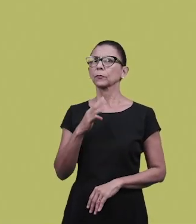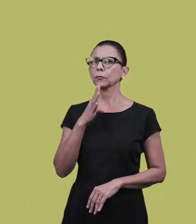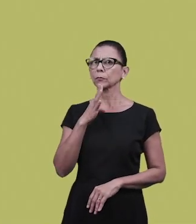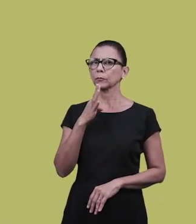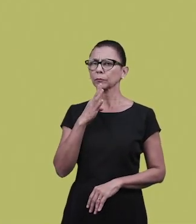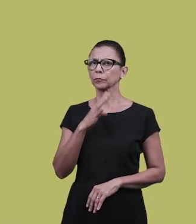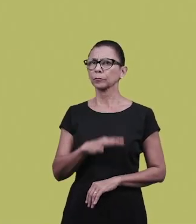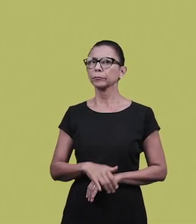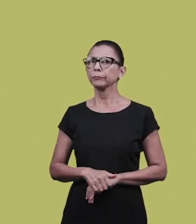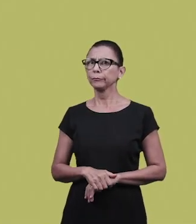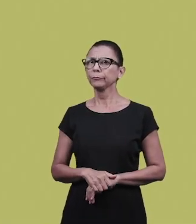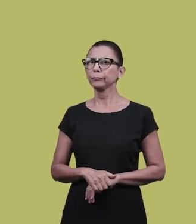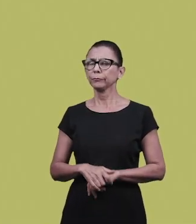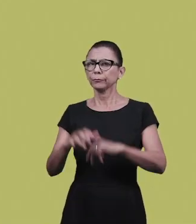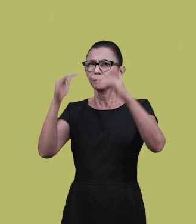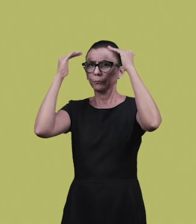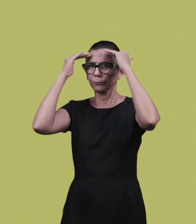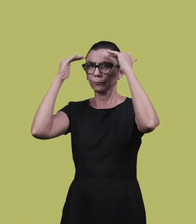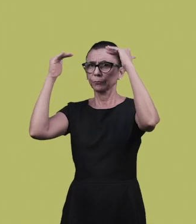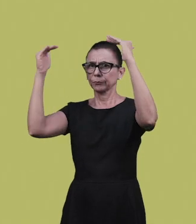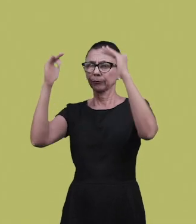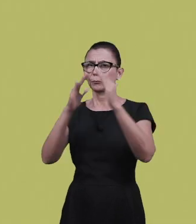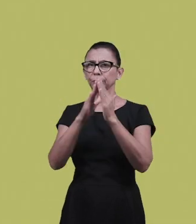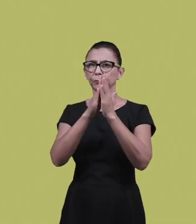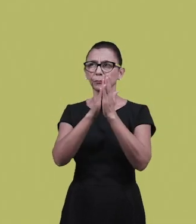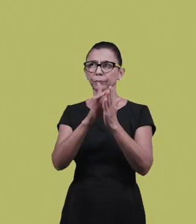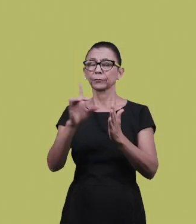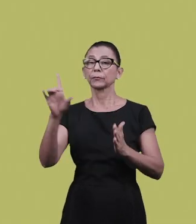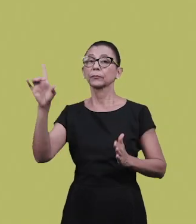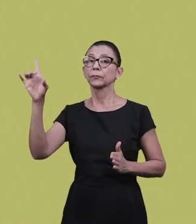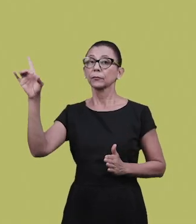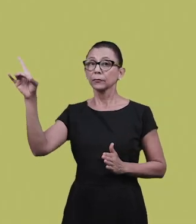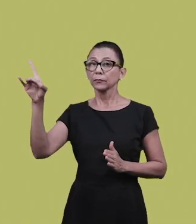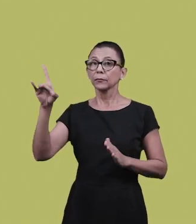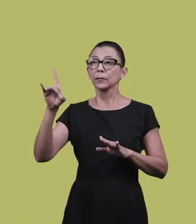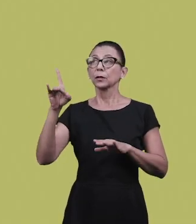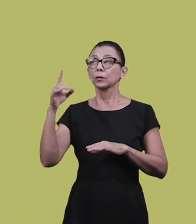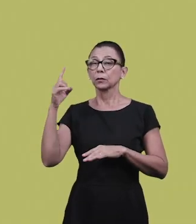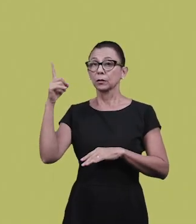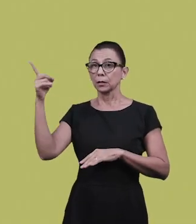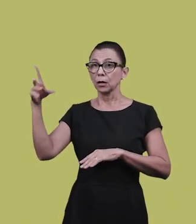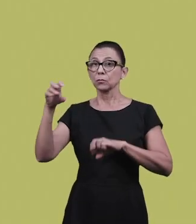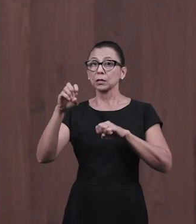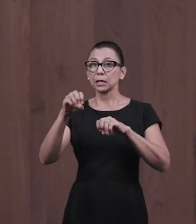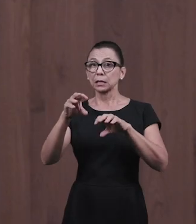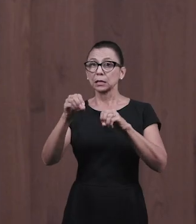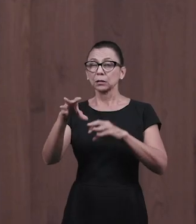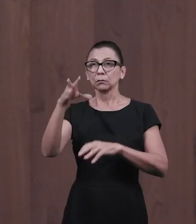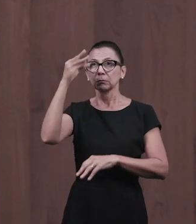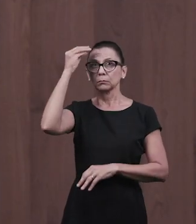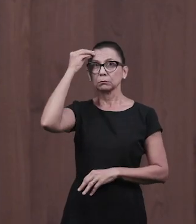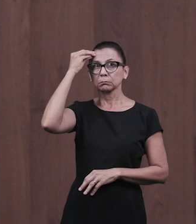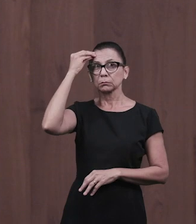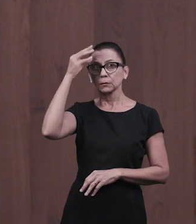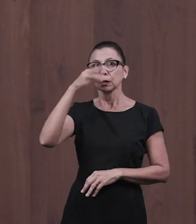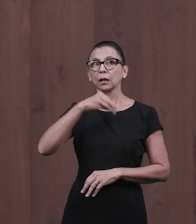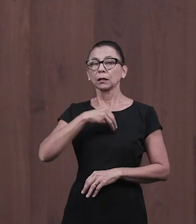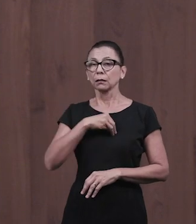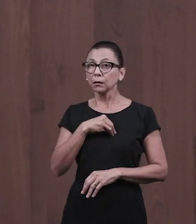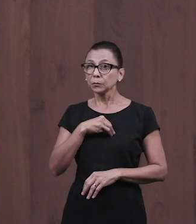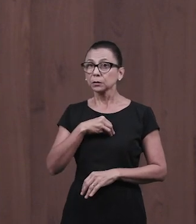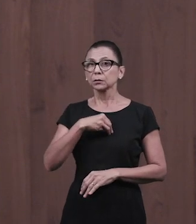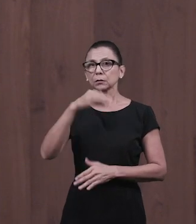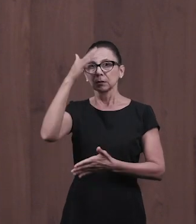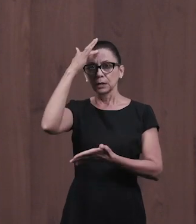parole de Dieu. À la mesure que nous gardons les enseignements du Seigneur, notre cœur, il se remplit de foi.